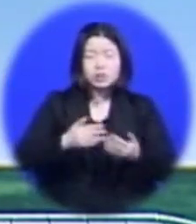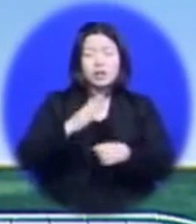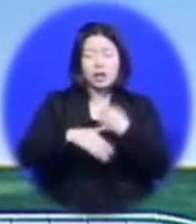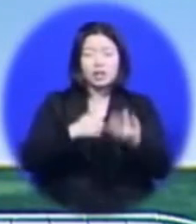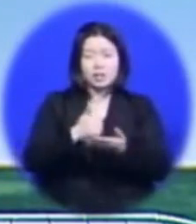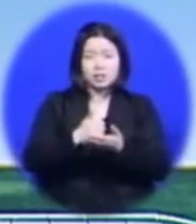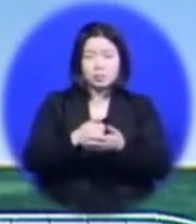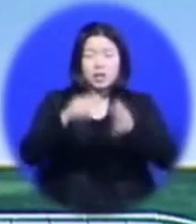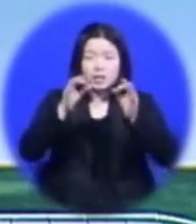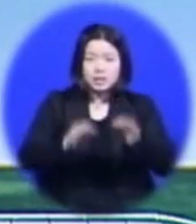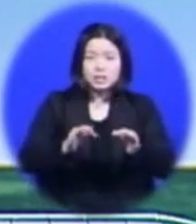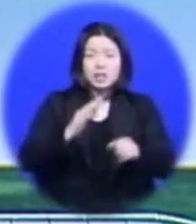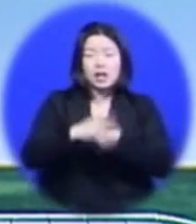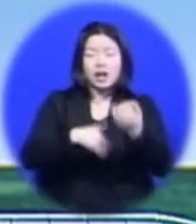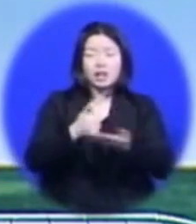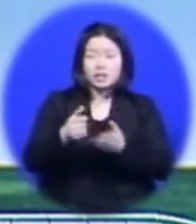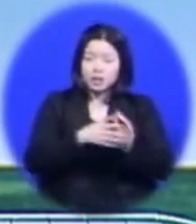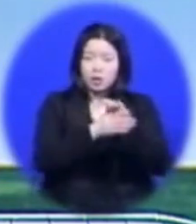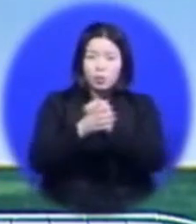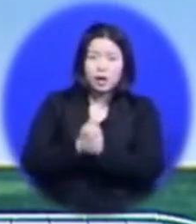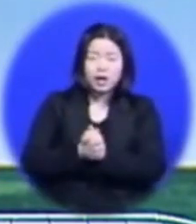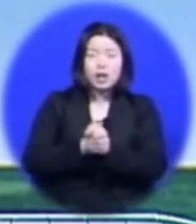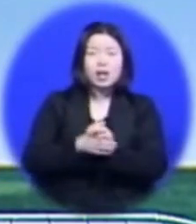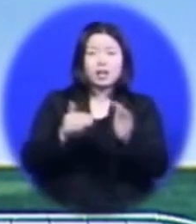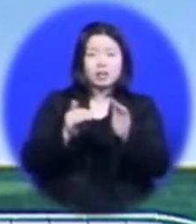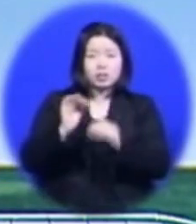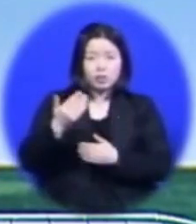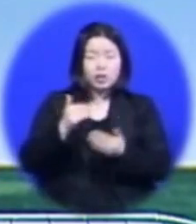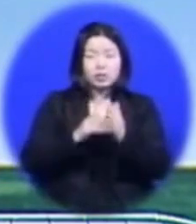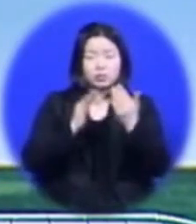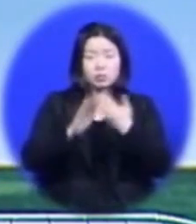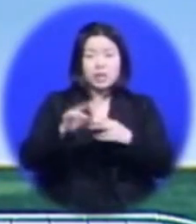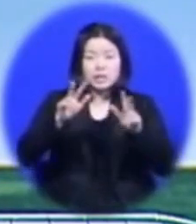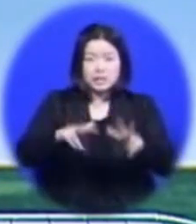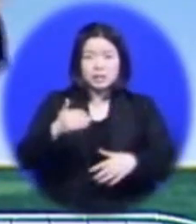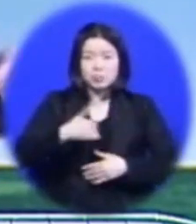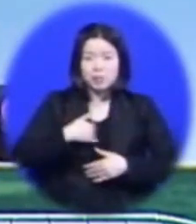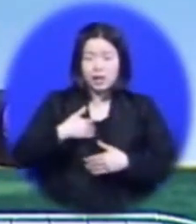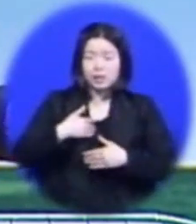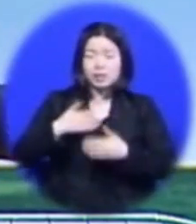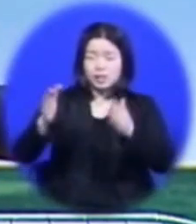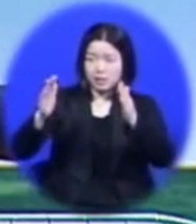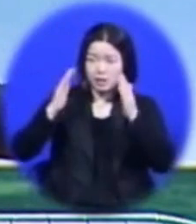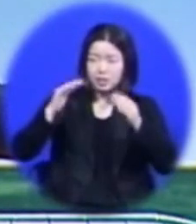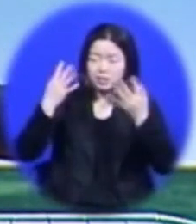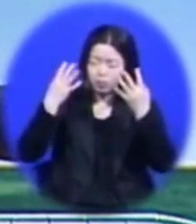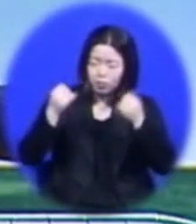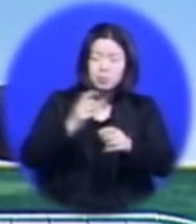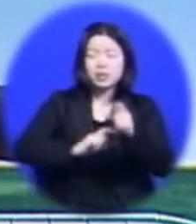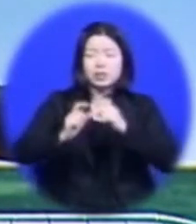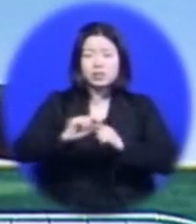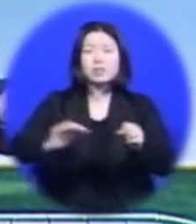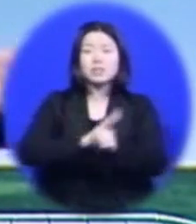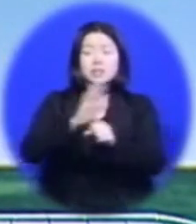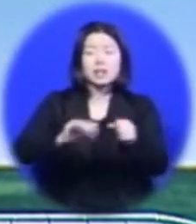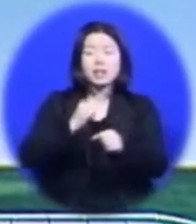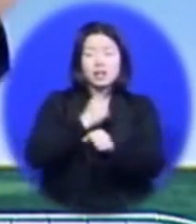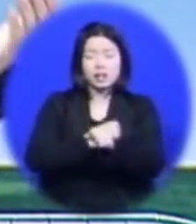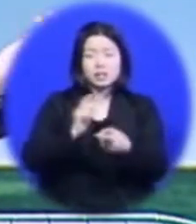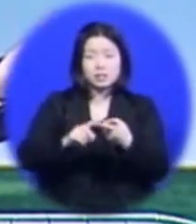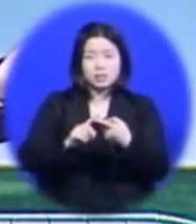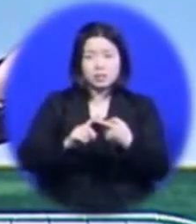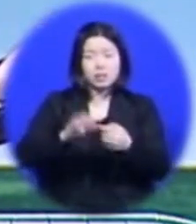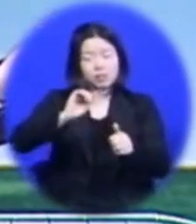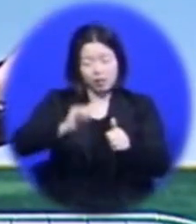하나님과 화해하고 난 다음에 지금 나를 향하여 얼마나 더 사랑하시겠느냐. 이건 뭐